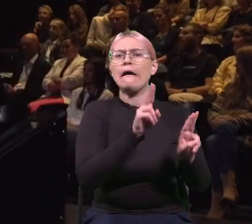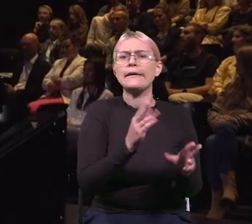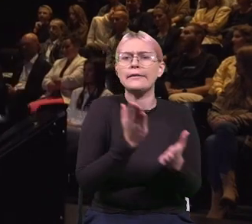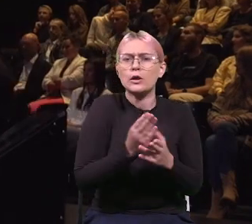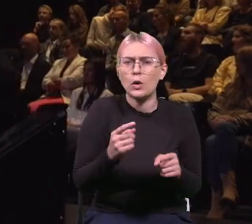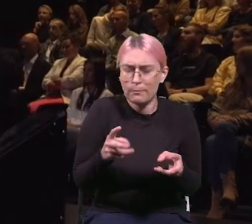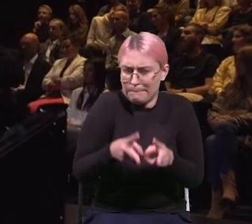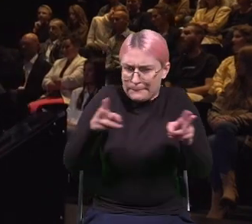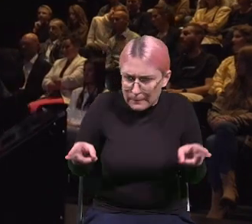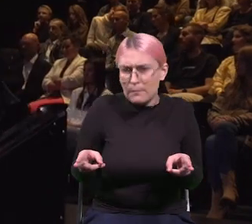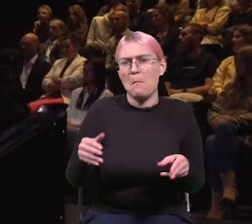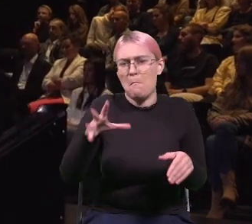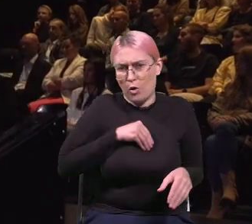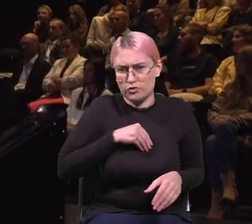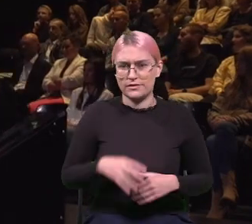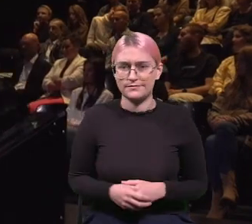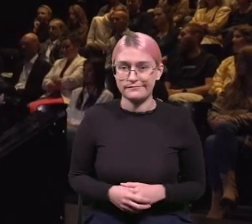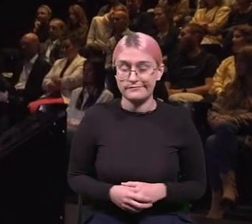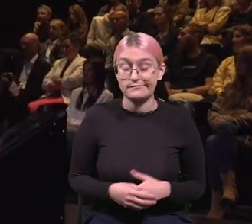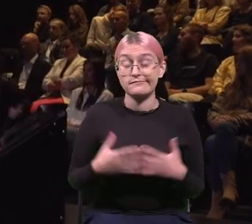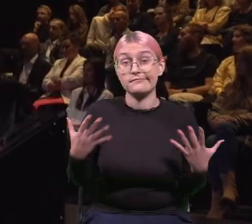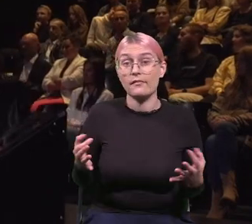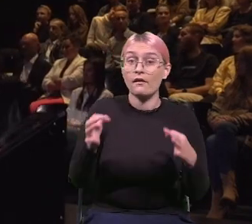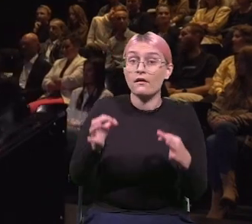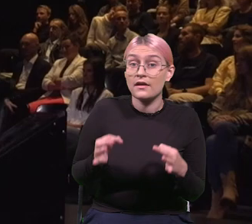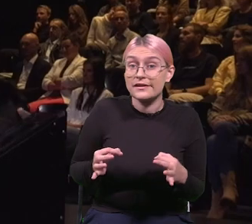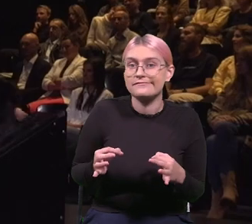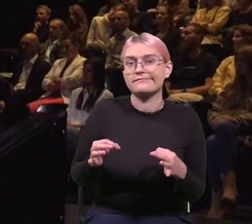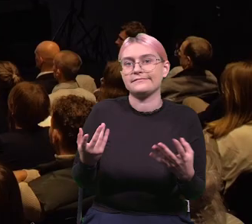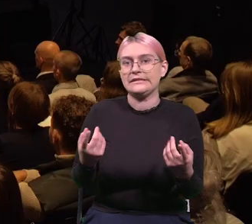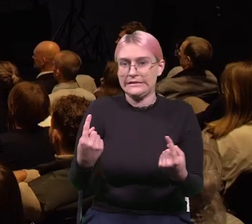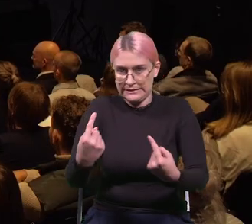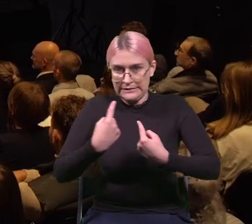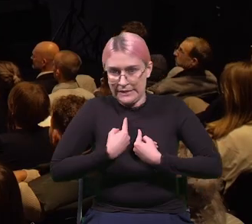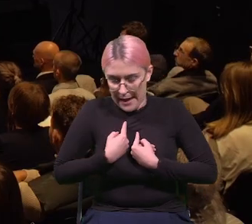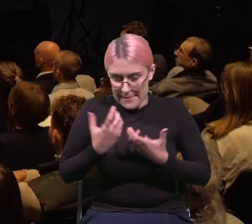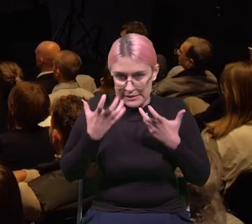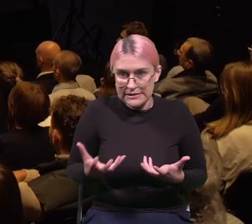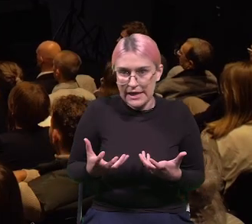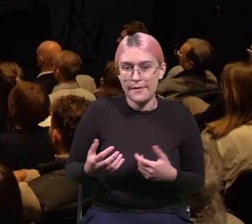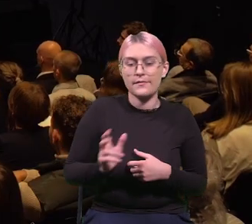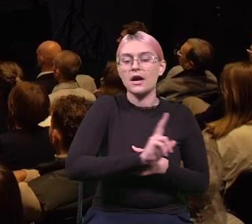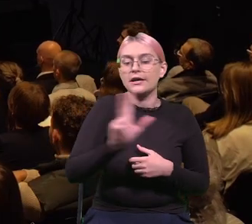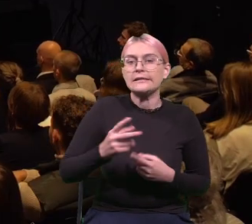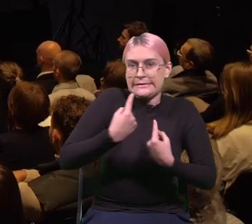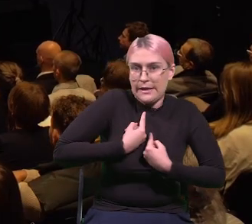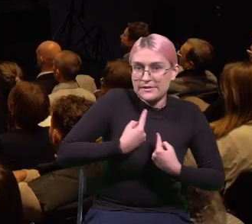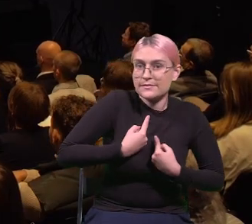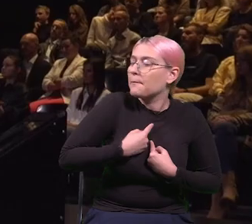coraz rzadziej przebiega w samodzielnie, w pojedynkę. Może więc czas zastanowić się nad usamodzielnieniem